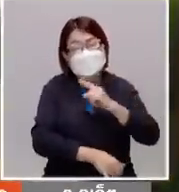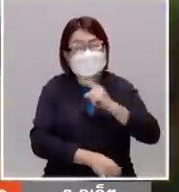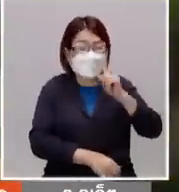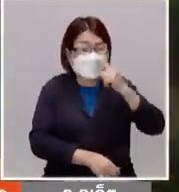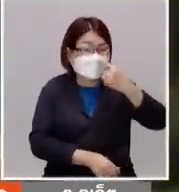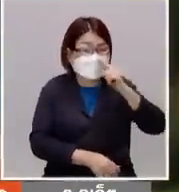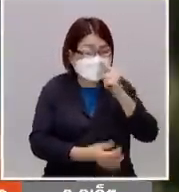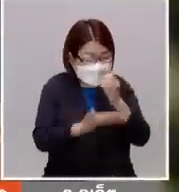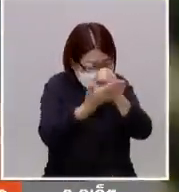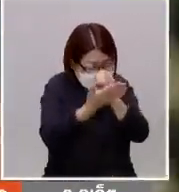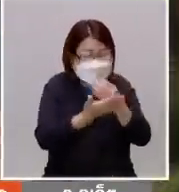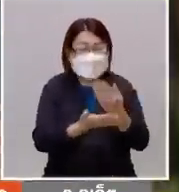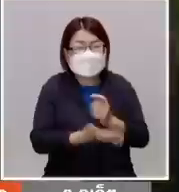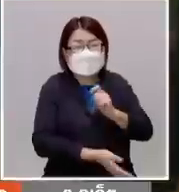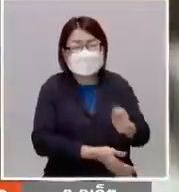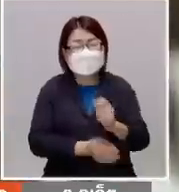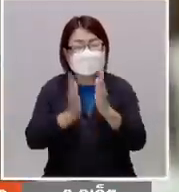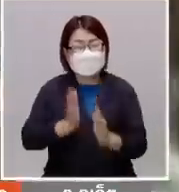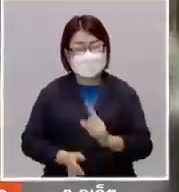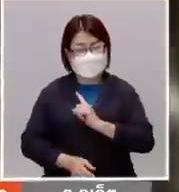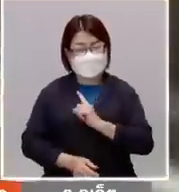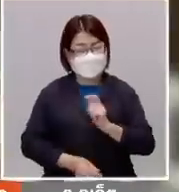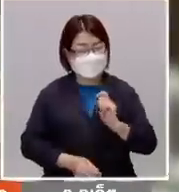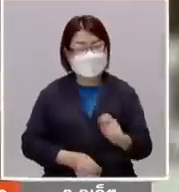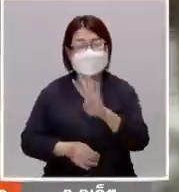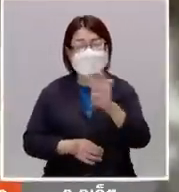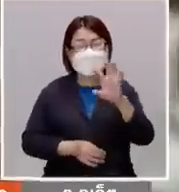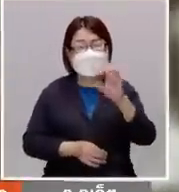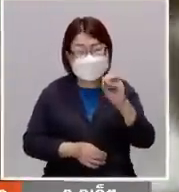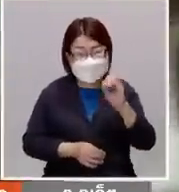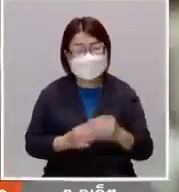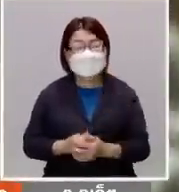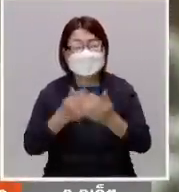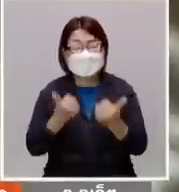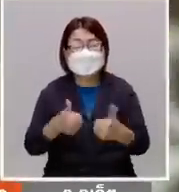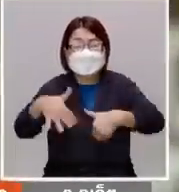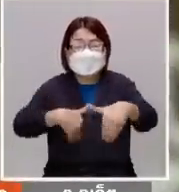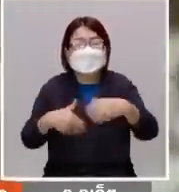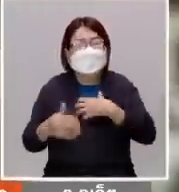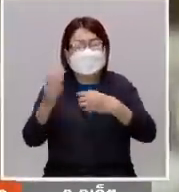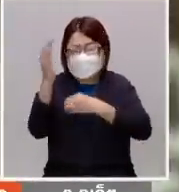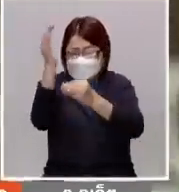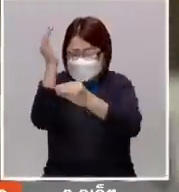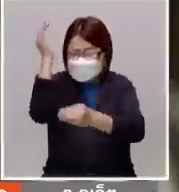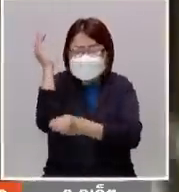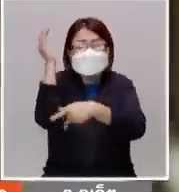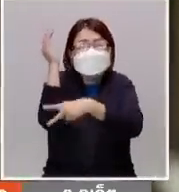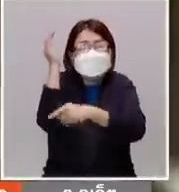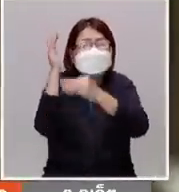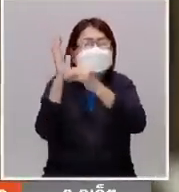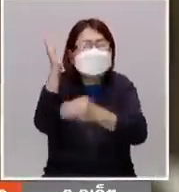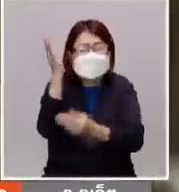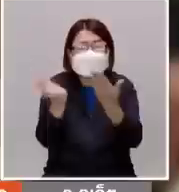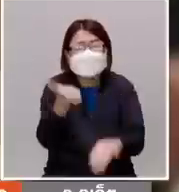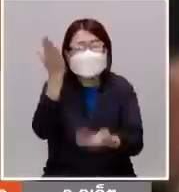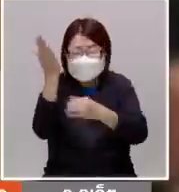ละ450บาทค่ะปรากฏว่ามาตรการดังกล่าวนี้นะคะทำให้ประชาชนที่ต้องเข้าพื้นที่ไม่พอใจเพ